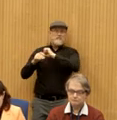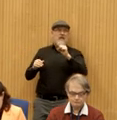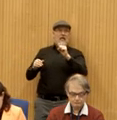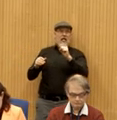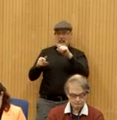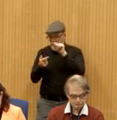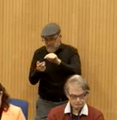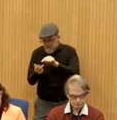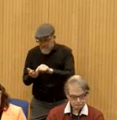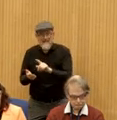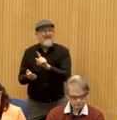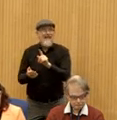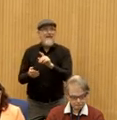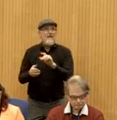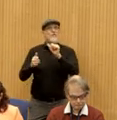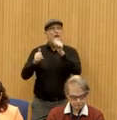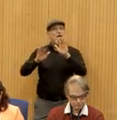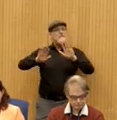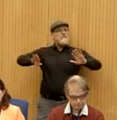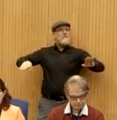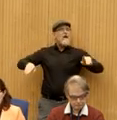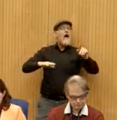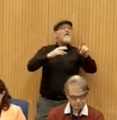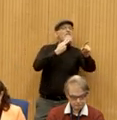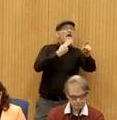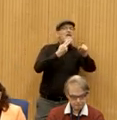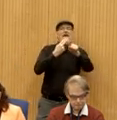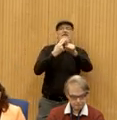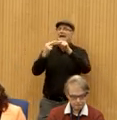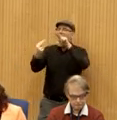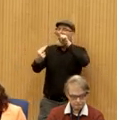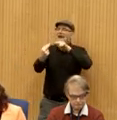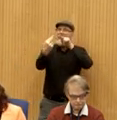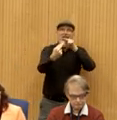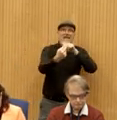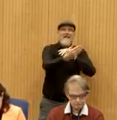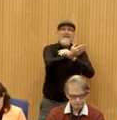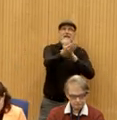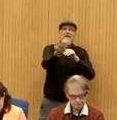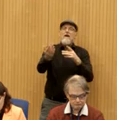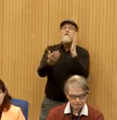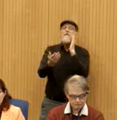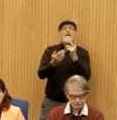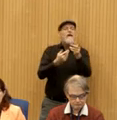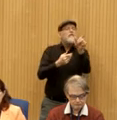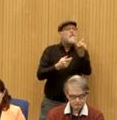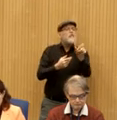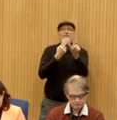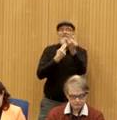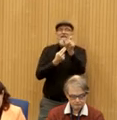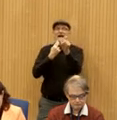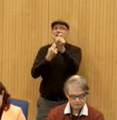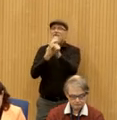Kennenlernphase oder eine lockere Rederunde, so dass wir alle in einen Austausch